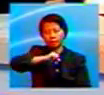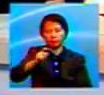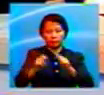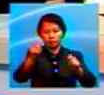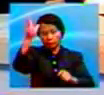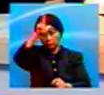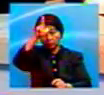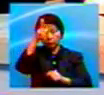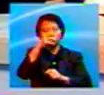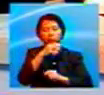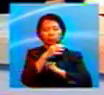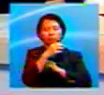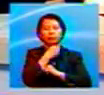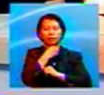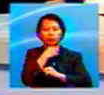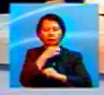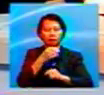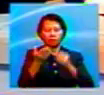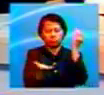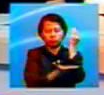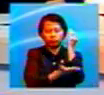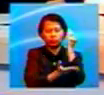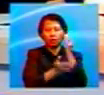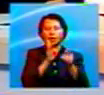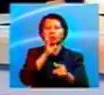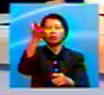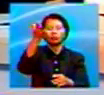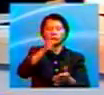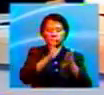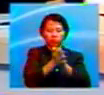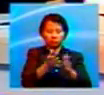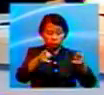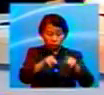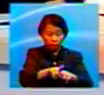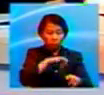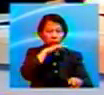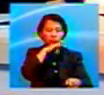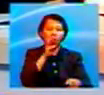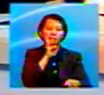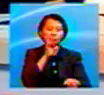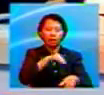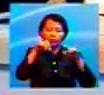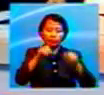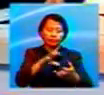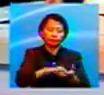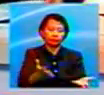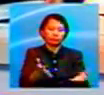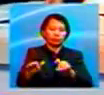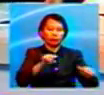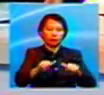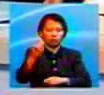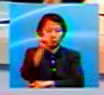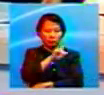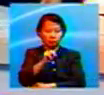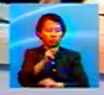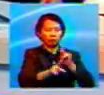kerajaan negeri membenarkan pembalakan di kawasan tadahan air. Ini kerana ia menyebabkan berlakunya pencemaran air dan boleh menjejaskan aktiviti